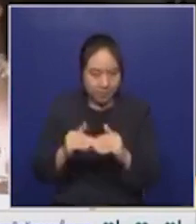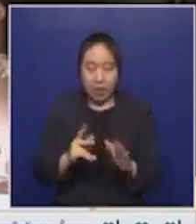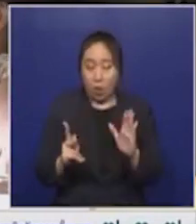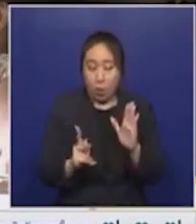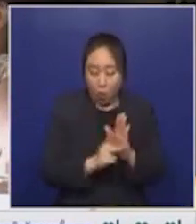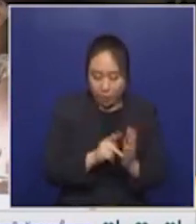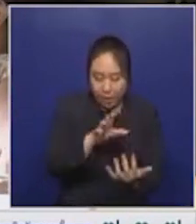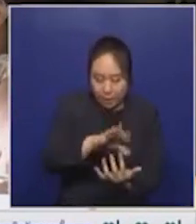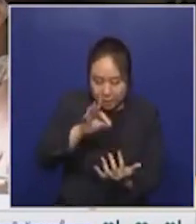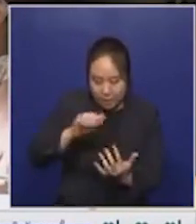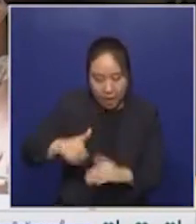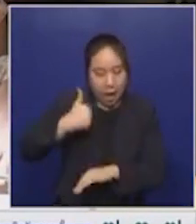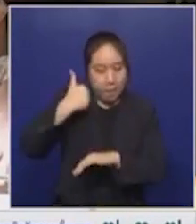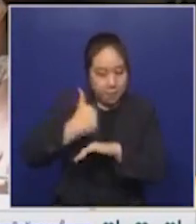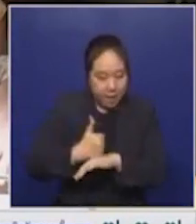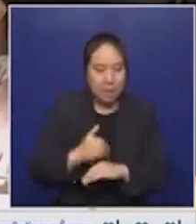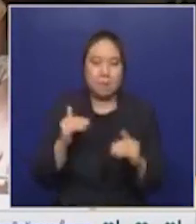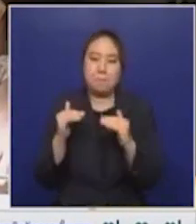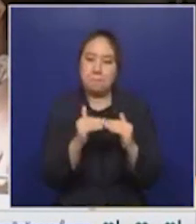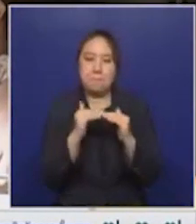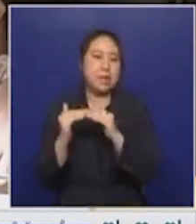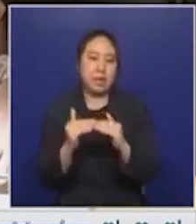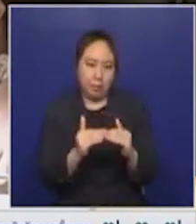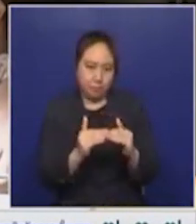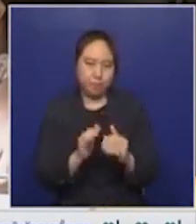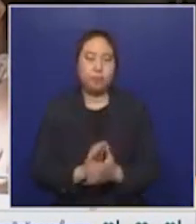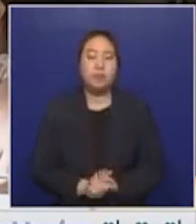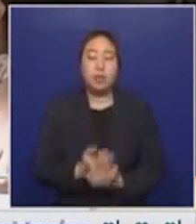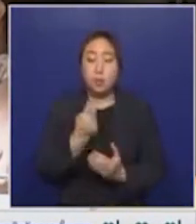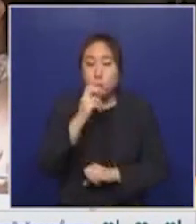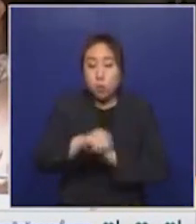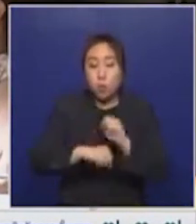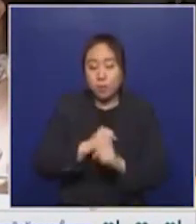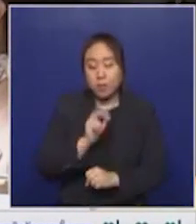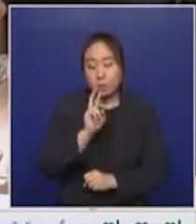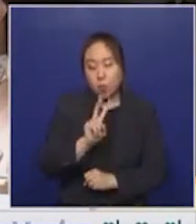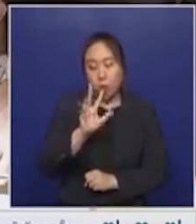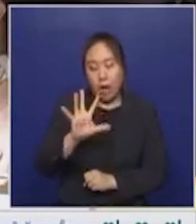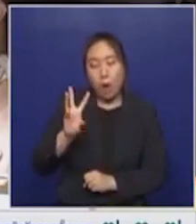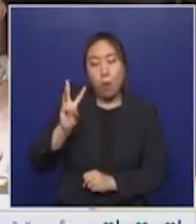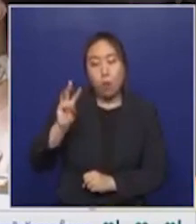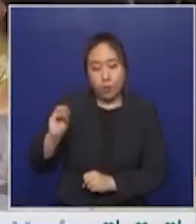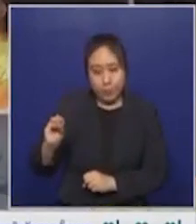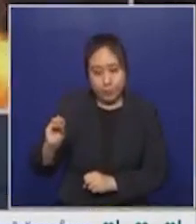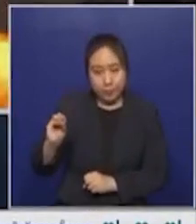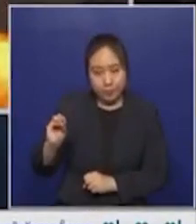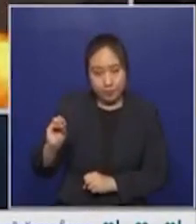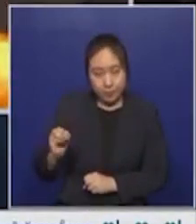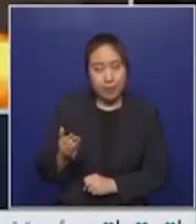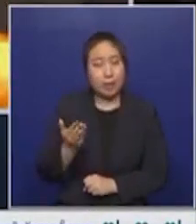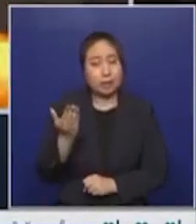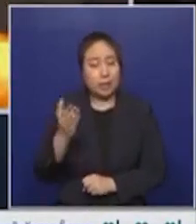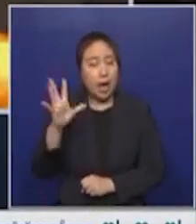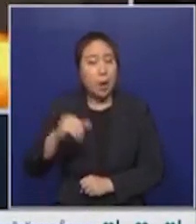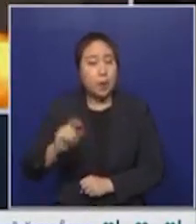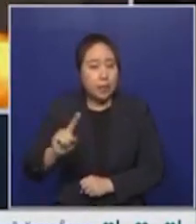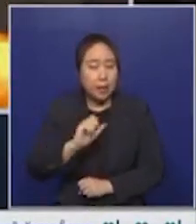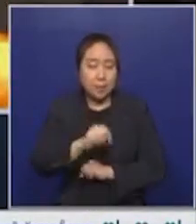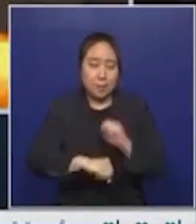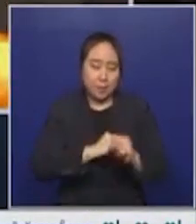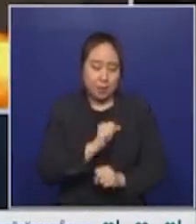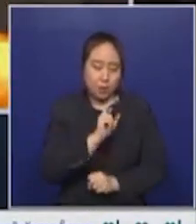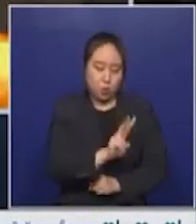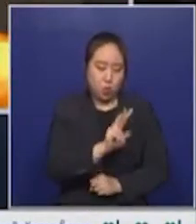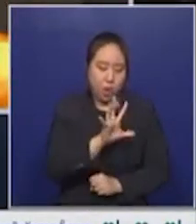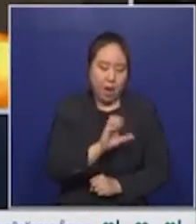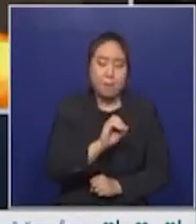ธรรมองค์กรต่างๆความยุติธรรมแล้วมาดูและคำนวณปี 6 0ครับแล้วก็นูน 460สืบเนื่องมาจากปี 57